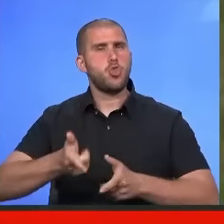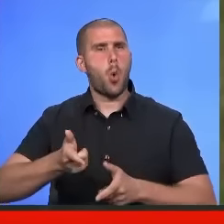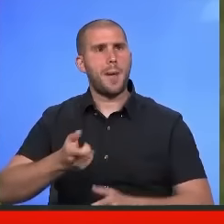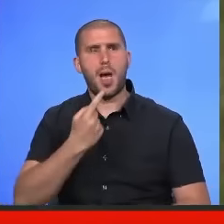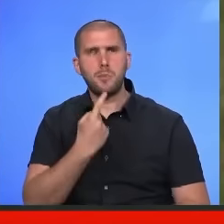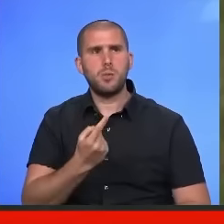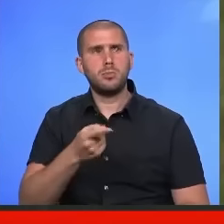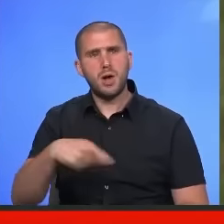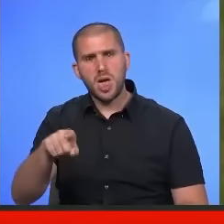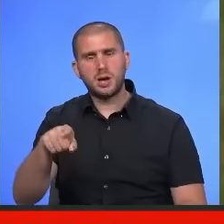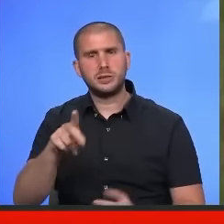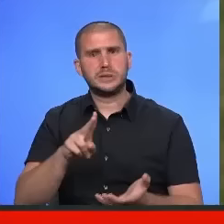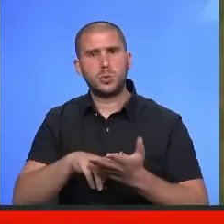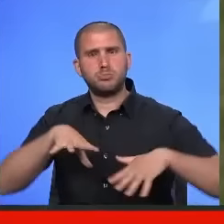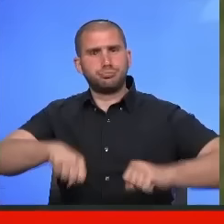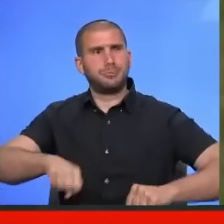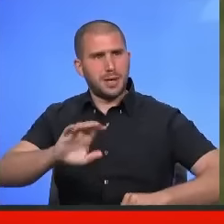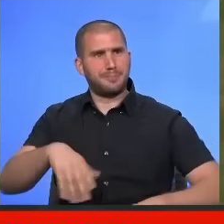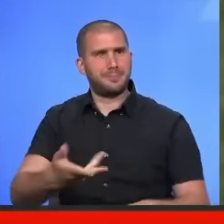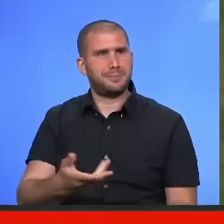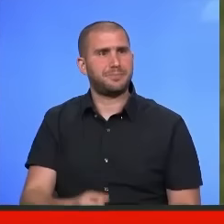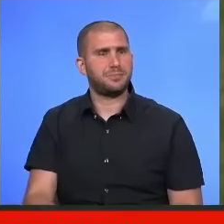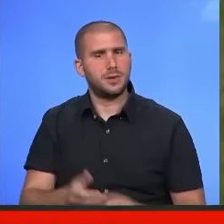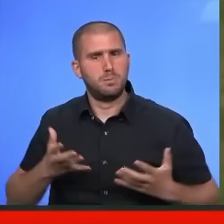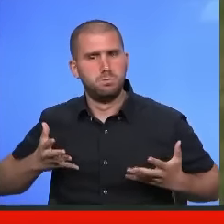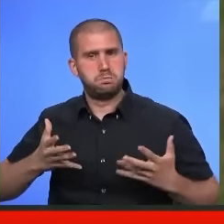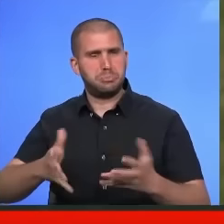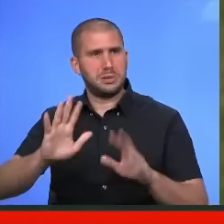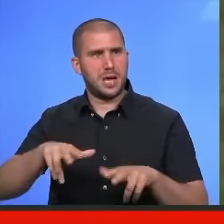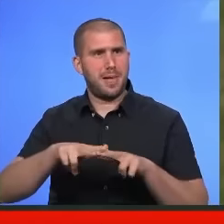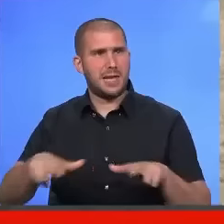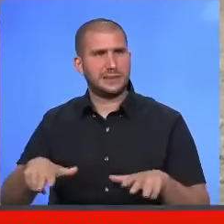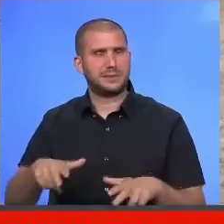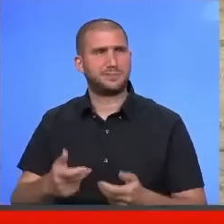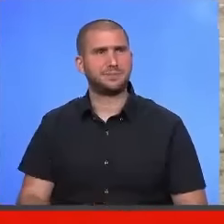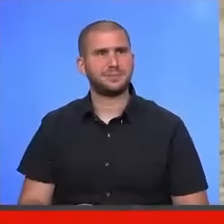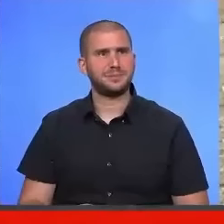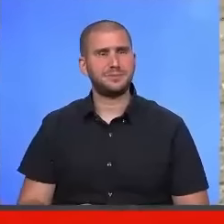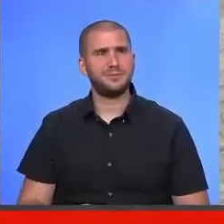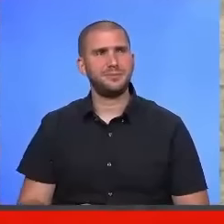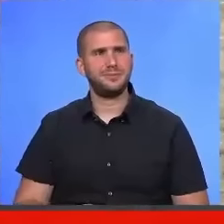לכו יש לכם זכות השיבה תלכו תפשט על הארץ היא טובה